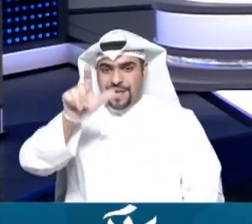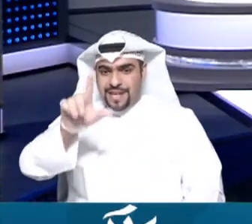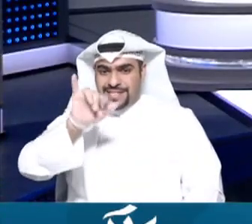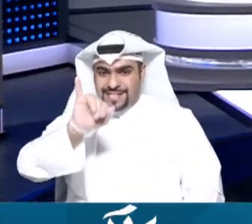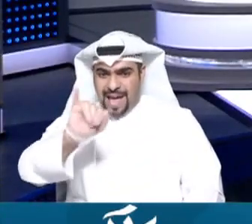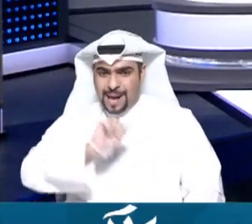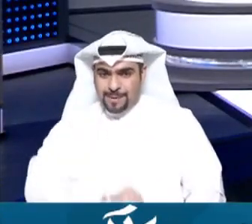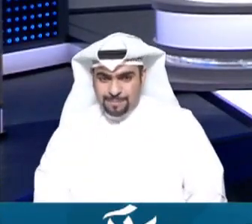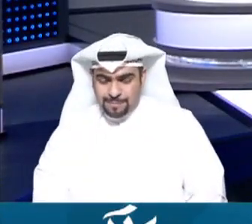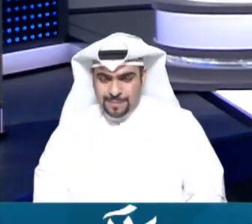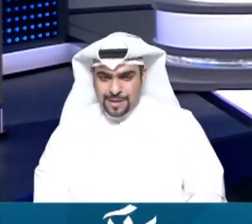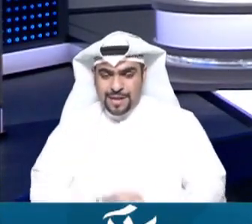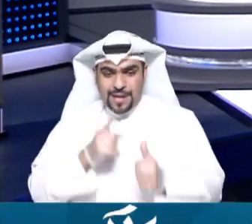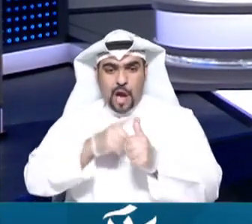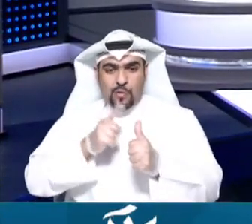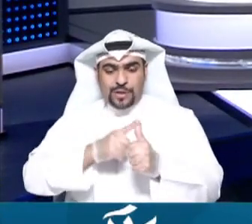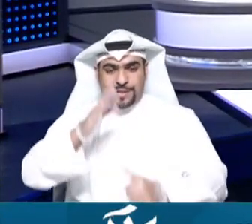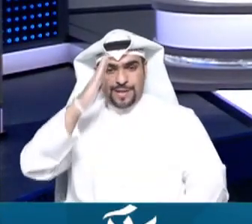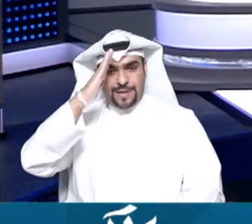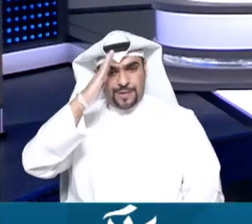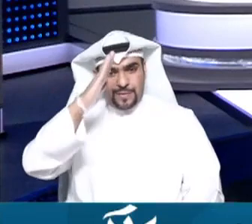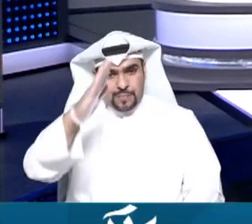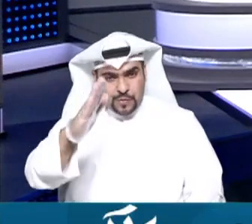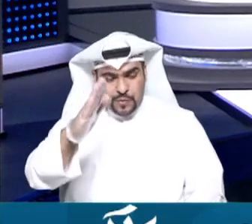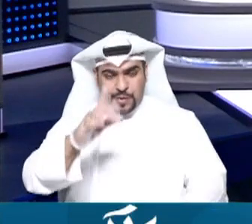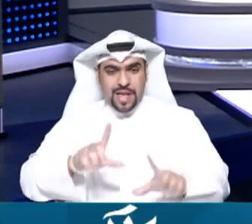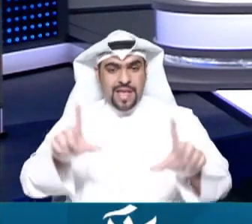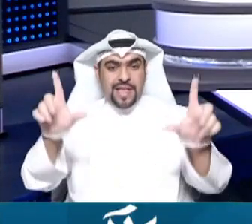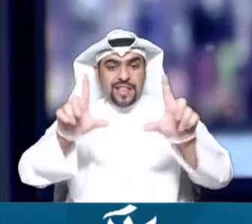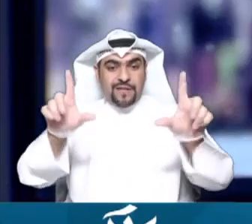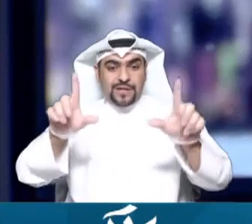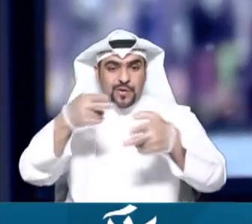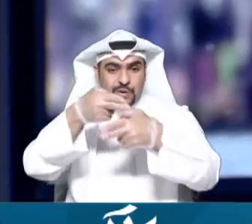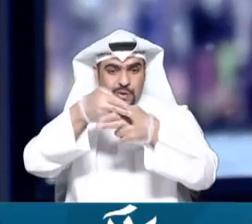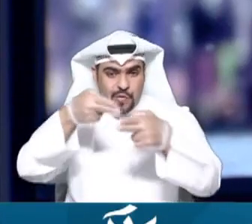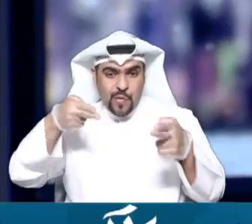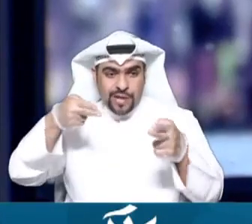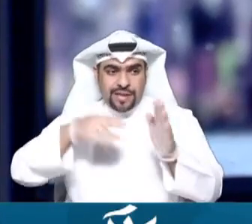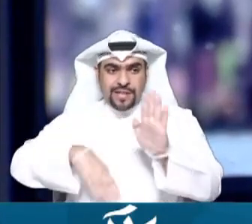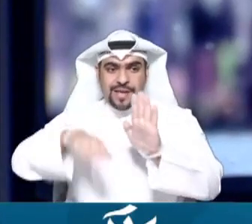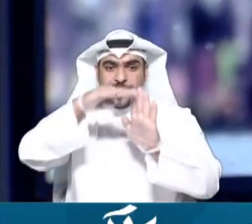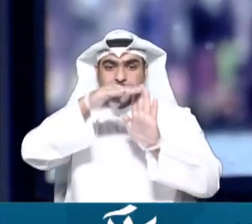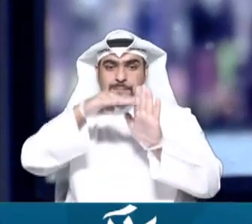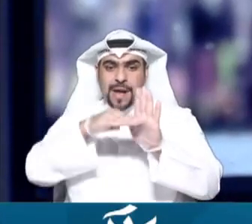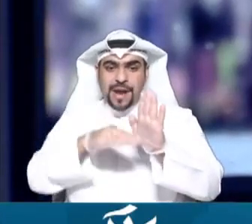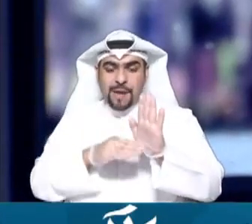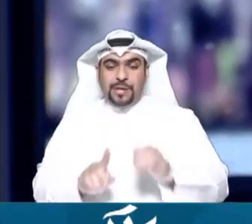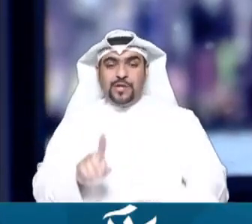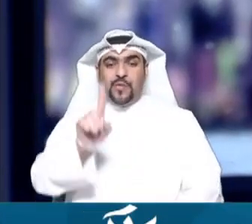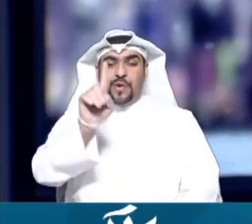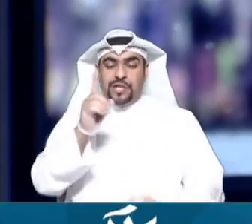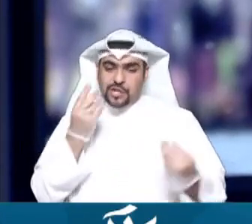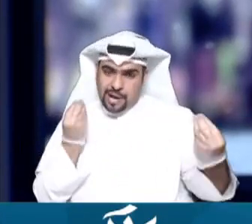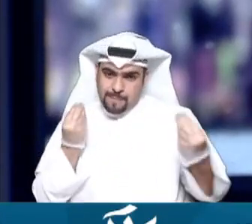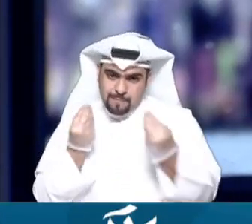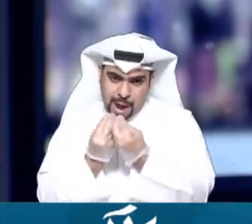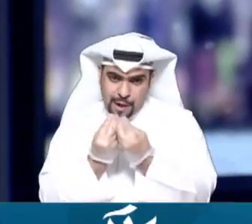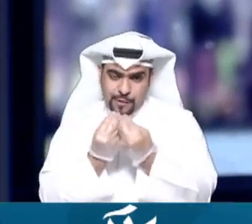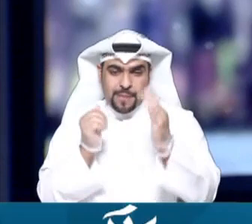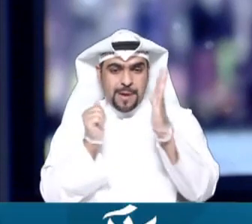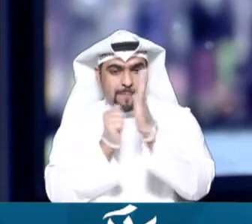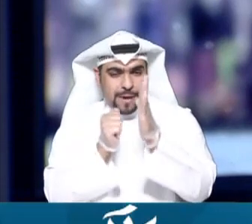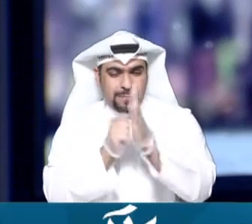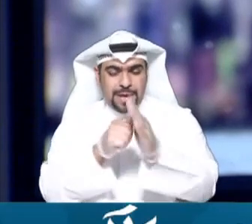على مشاهدينا الكرام ومشاهداتنا الكرام، ونرحب فيكم بهالبرنامج، ونقول معاكم ان شاء الله وانتم في بيوتكم مستغرين ان شاء